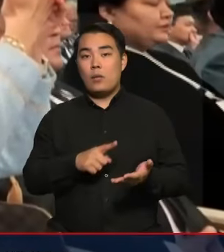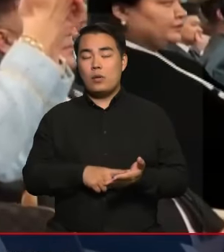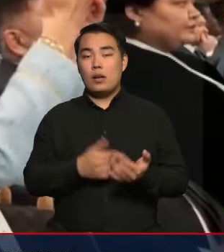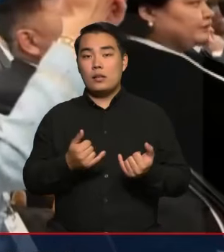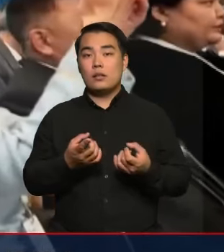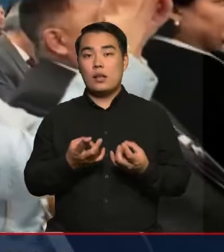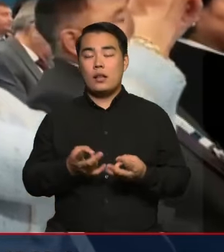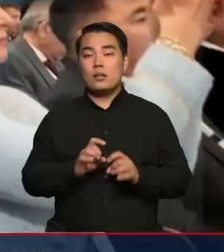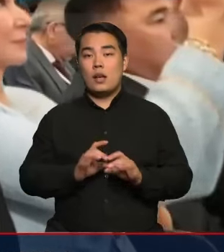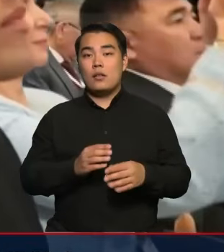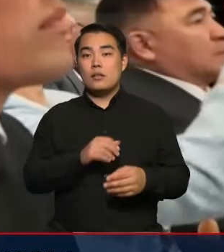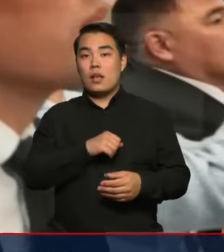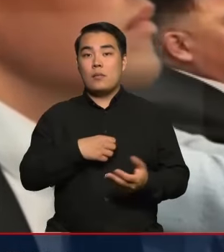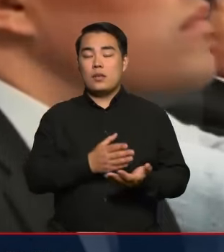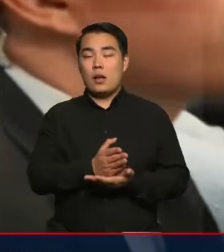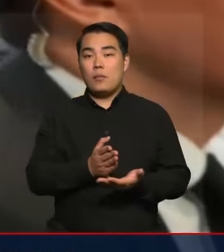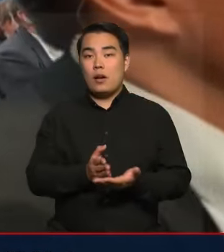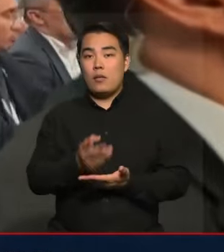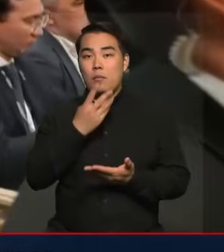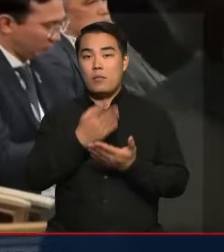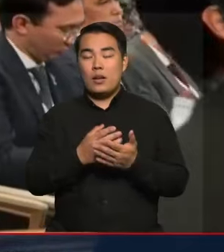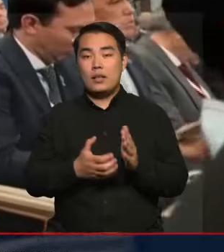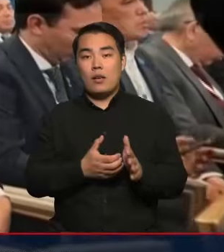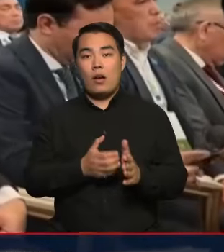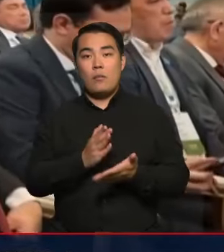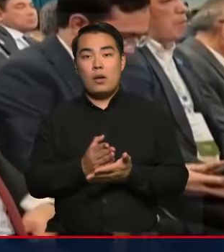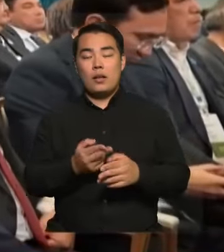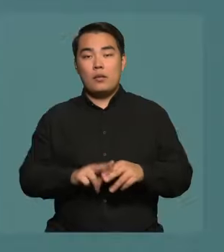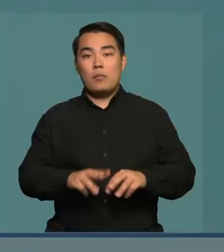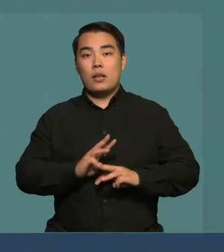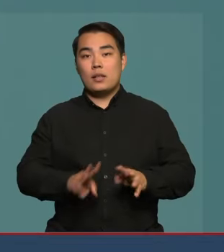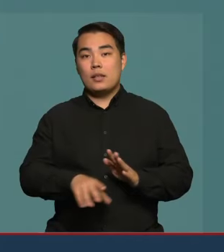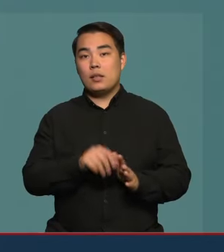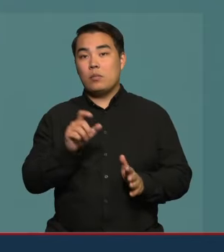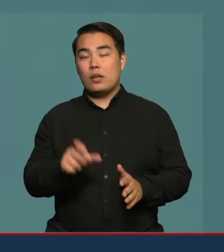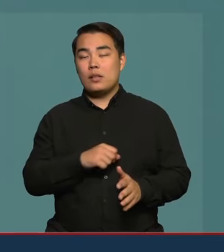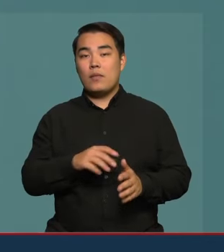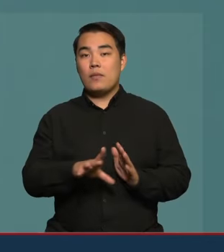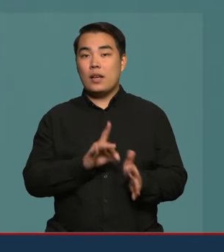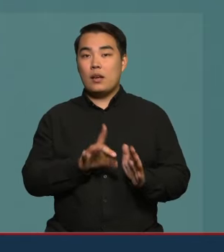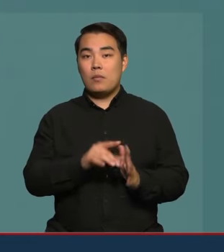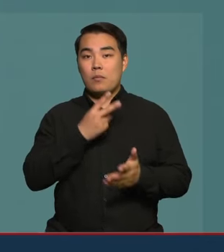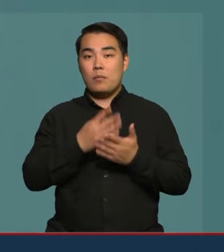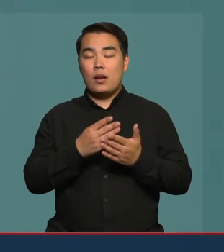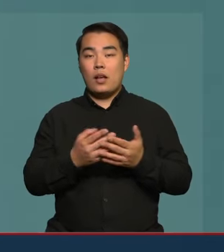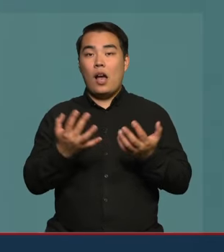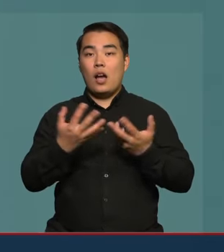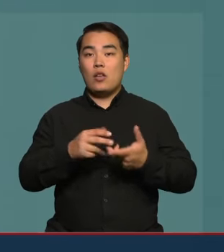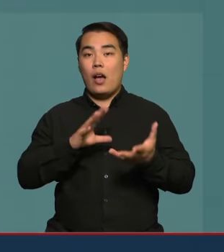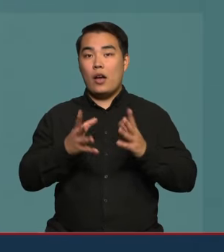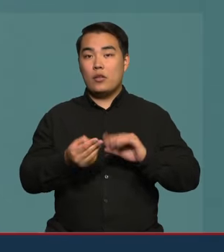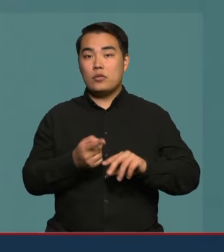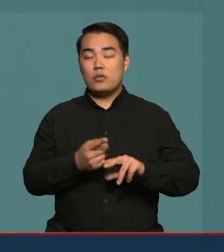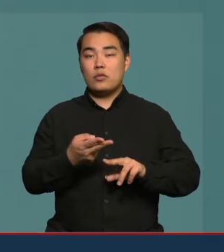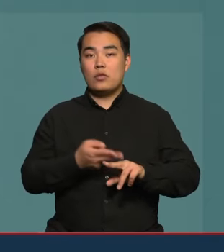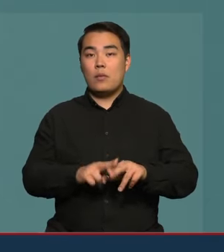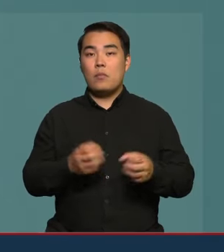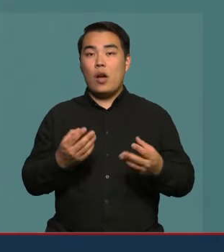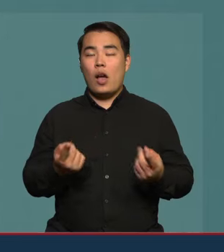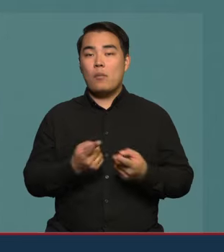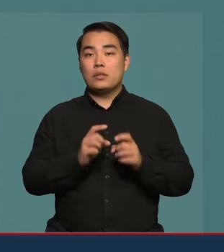Мойындауымыз керек, бұл істе көзге көрініп тұрған кемшіліктер бар. Атап айтқанда мәслихат депутаттарының сайлаушылар алдындағы есебі көбіне формальды сипатта